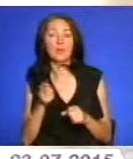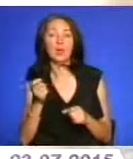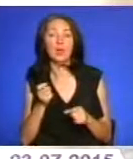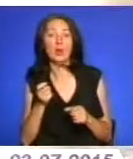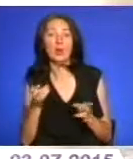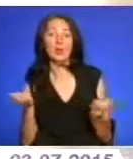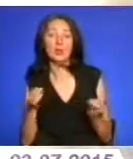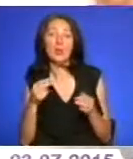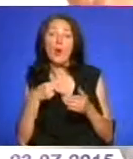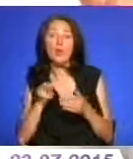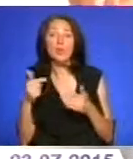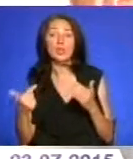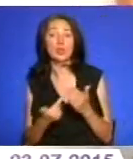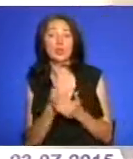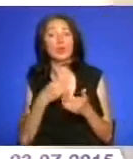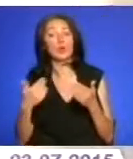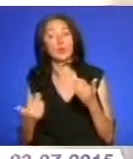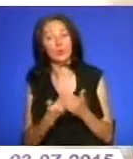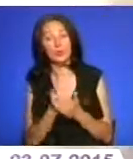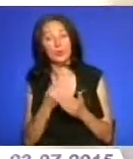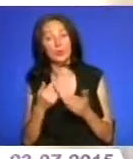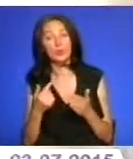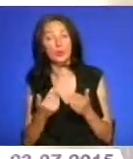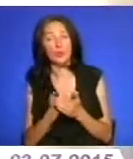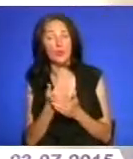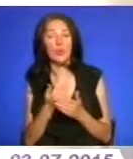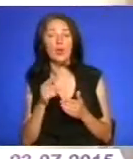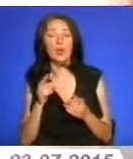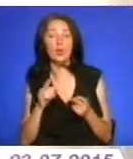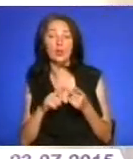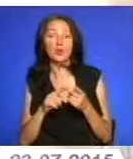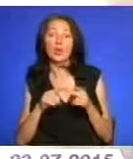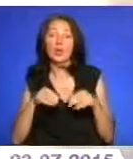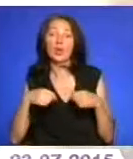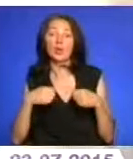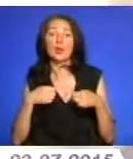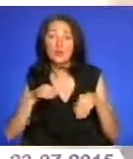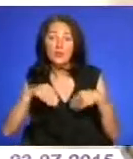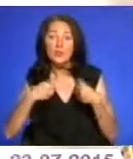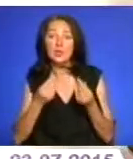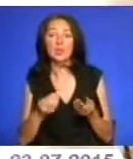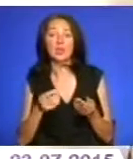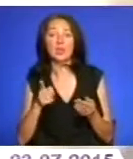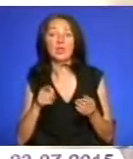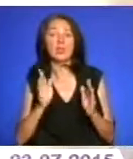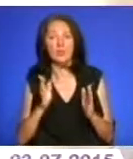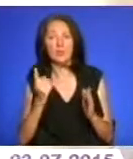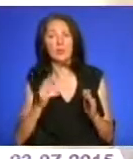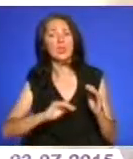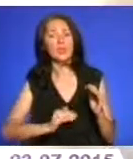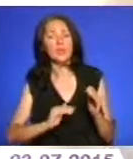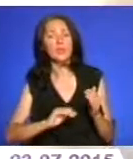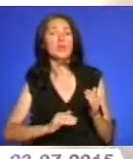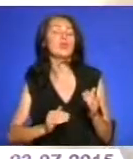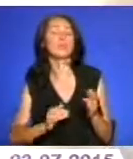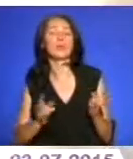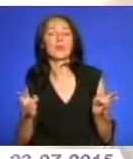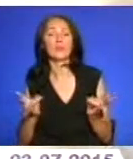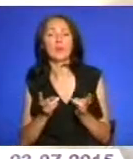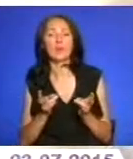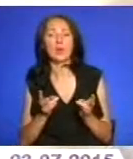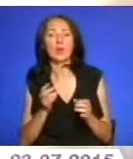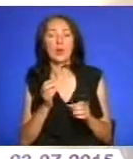купити знов новий, цей там здати. І от тільки обов'язково там в тій фірмі, і тільки обов'язково. Тобто від цих речей потрібно відходити, потрібно десь